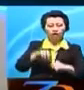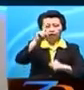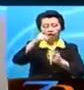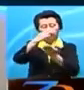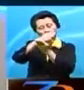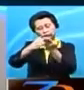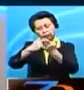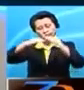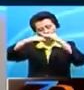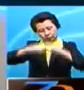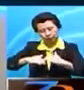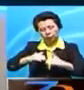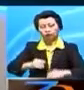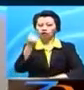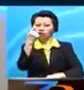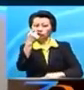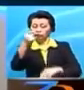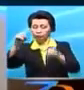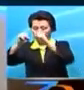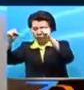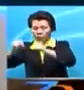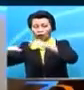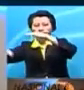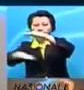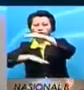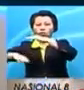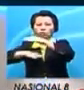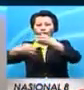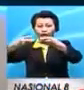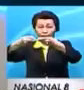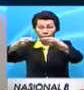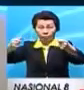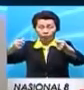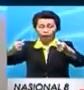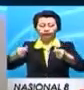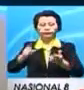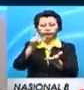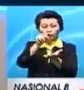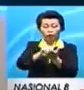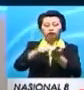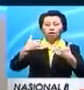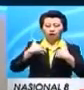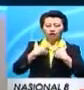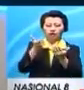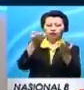separa tenggelam dan 11 stesen bawah tanah. Wartawan Kamal Firmansyah